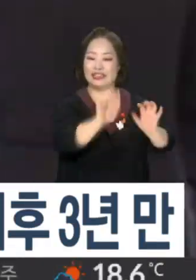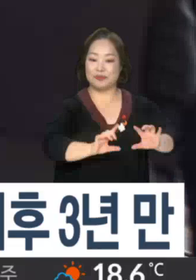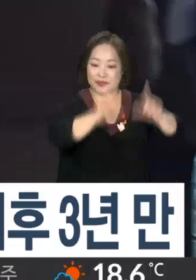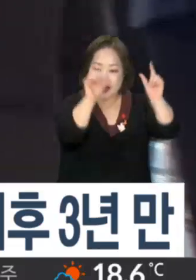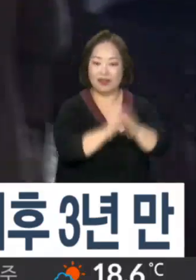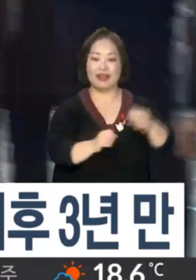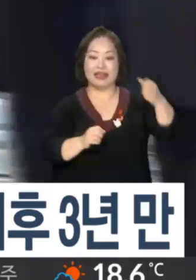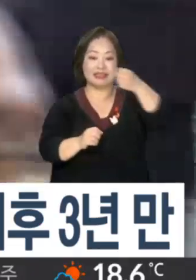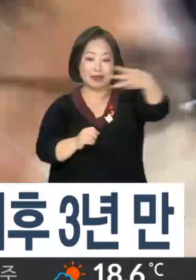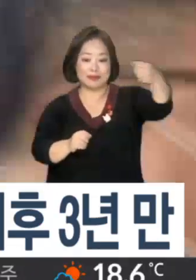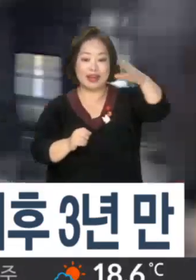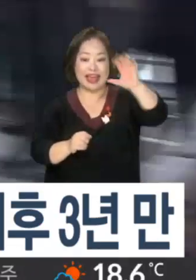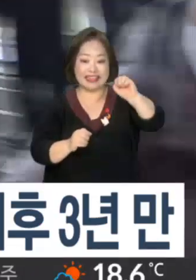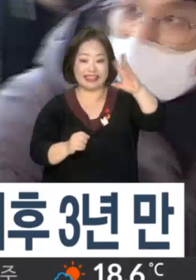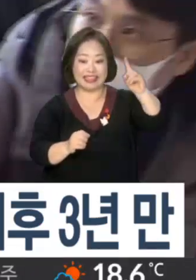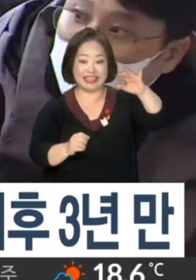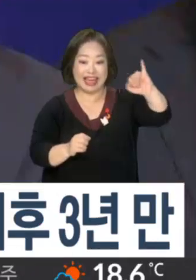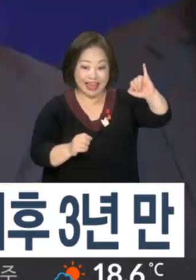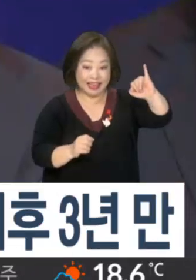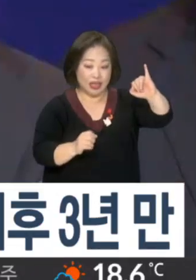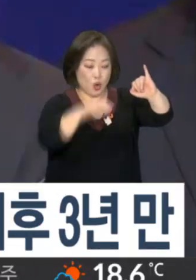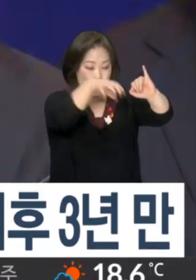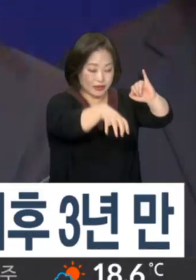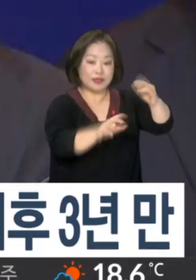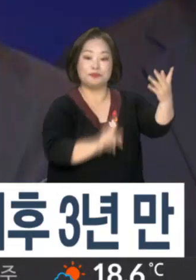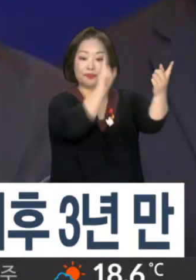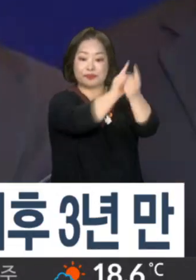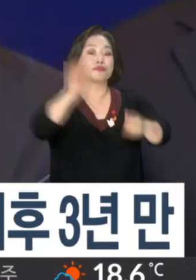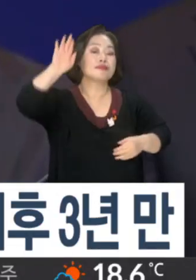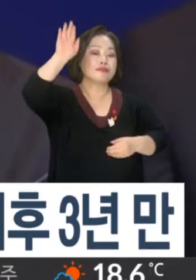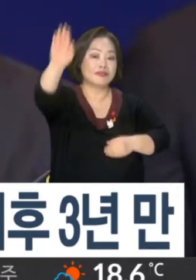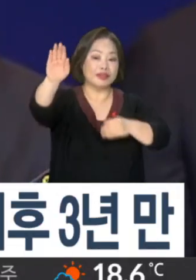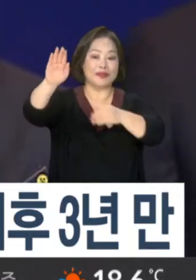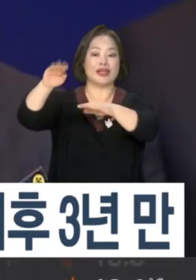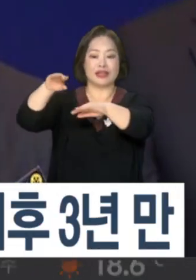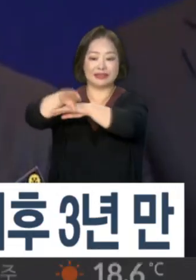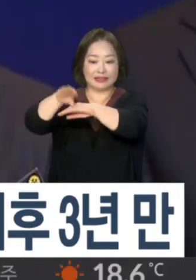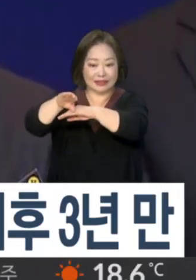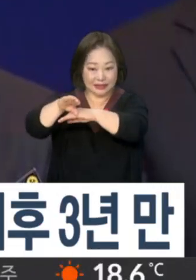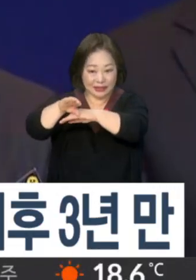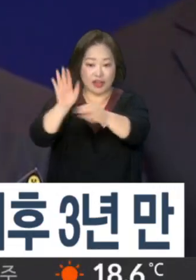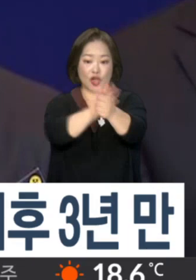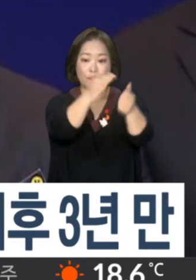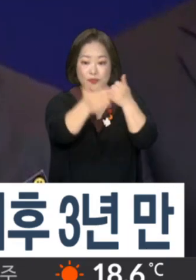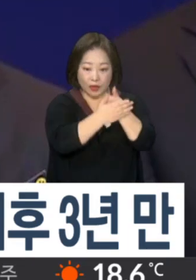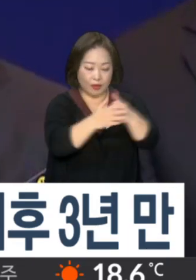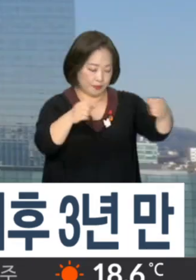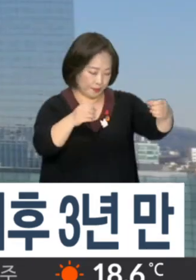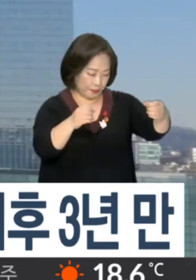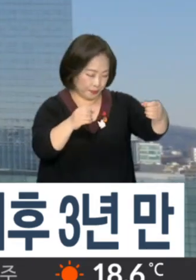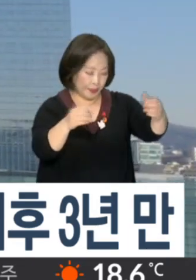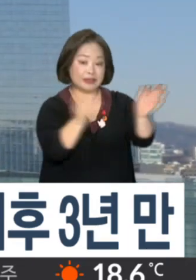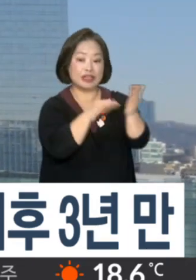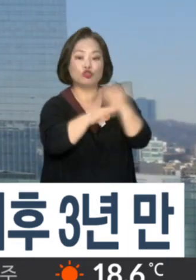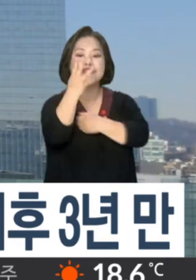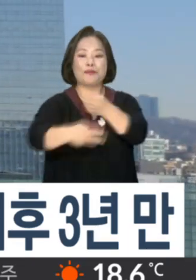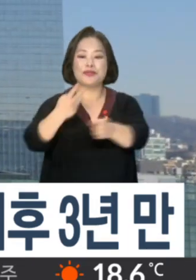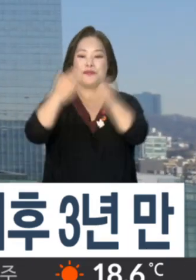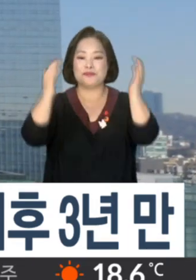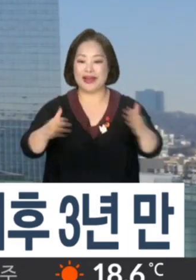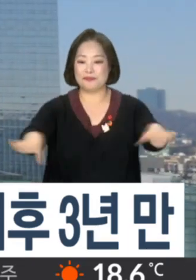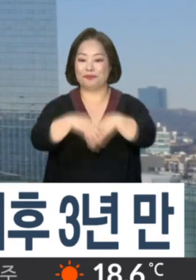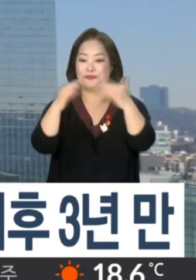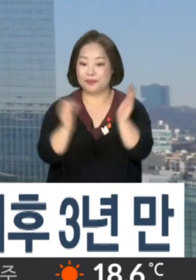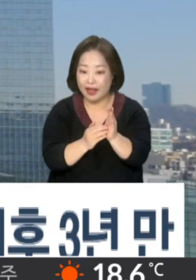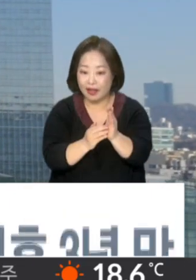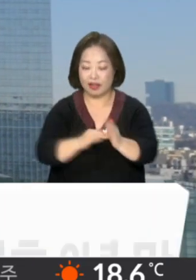삼성 SDI 천안 사업장에서 만나 미래 전기차 협력을 논의한 이후 3년 만입니다. 이 밖에 삼성과